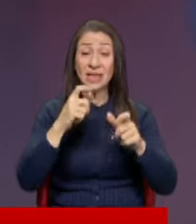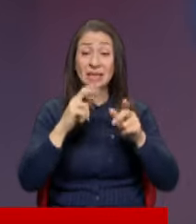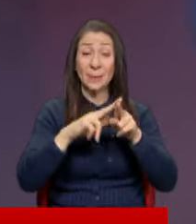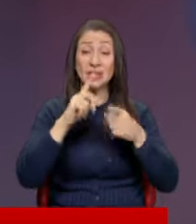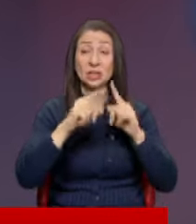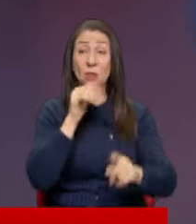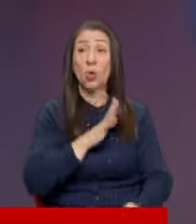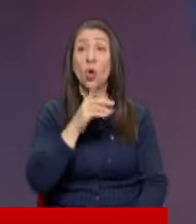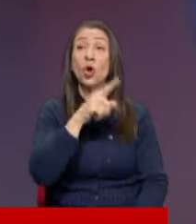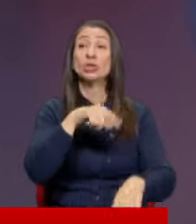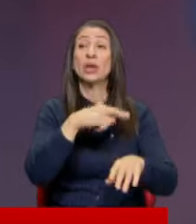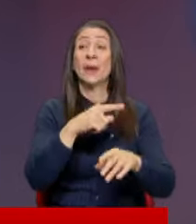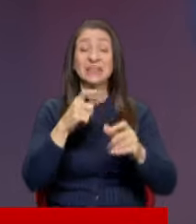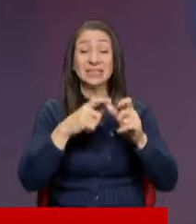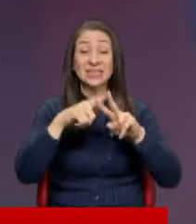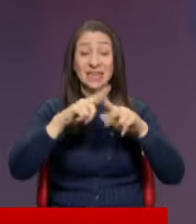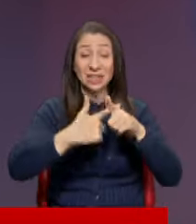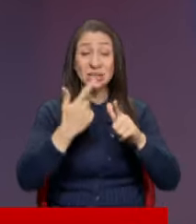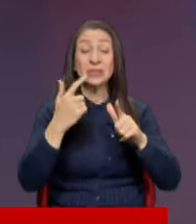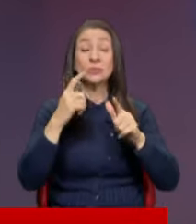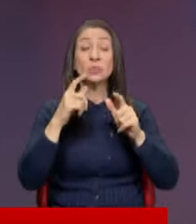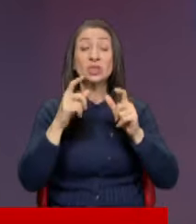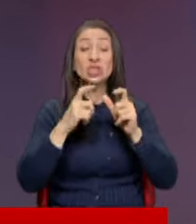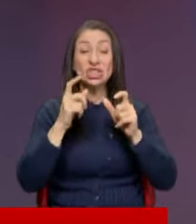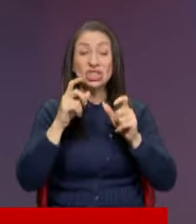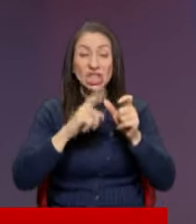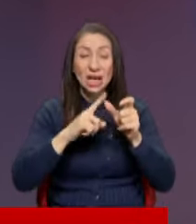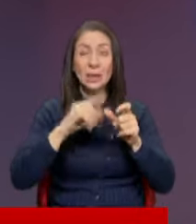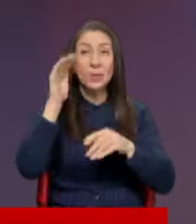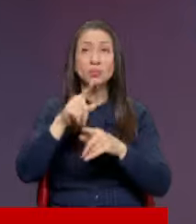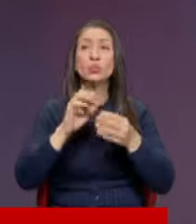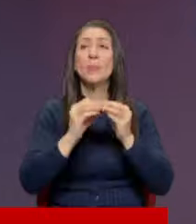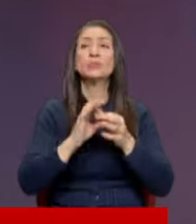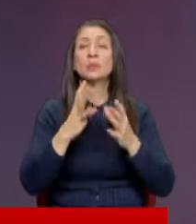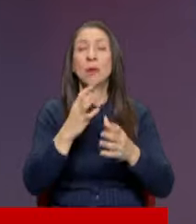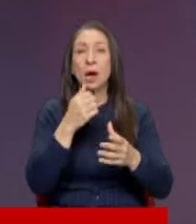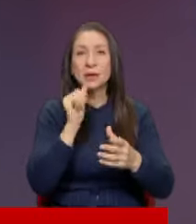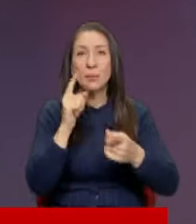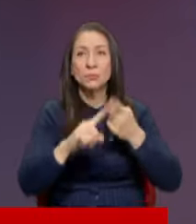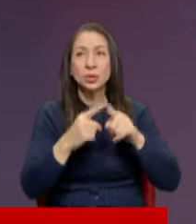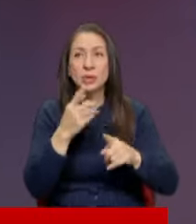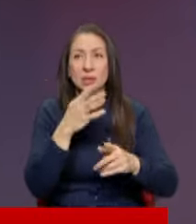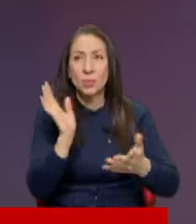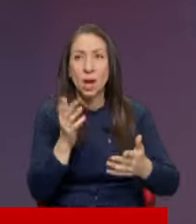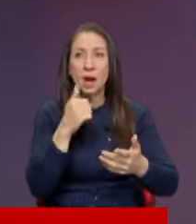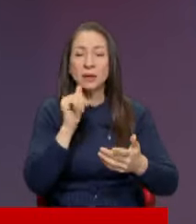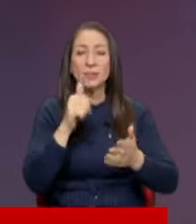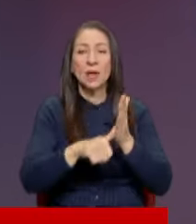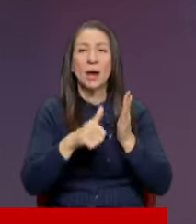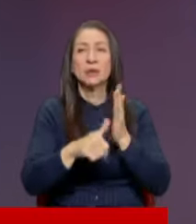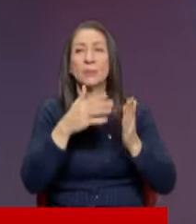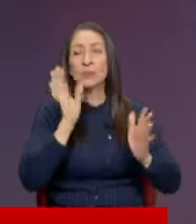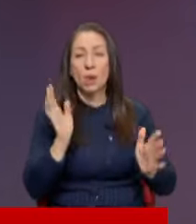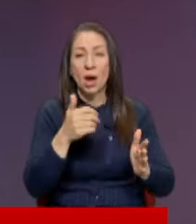Kılıçdaroğlu diyor o zaman staj ve çıraklık mağdurlarının bu sorunu Niye çözmedi ya adam siyaset de bilmiyor adam tarih de